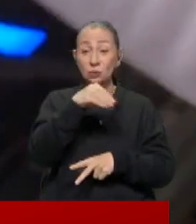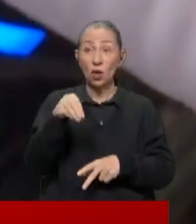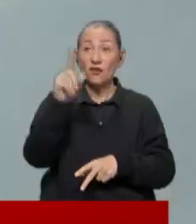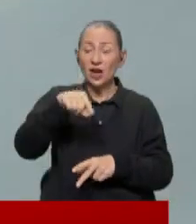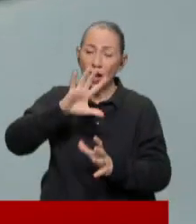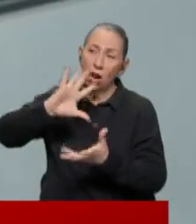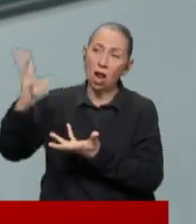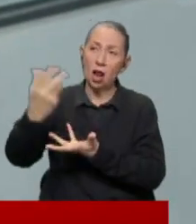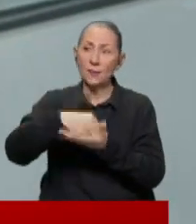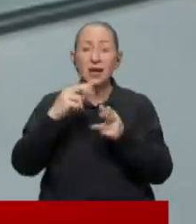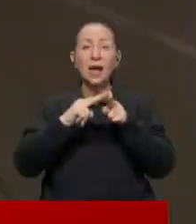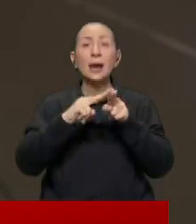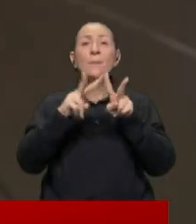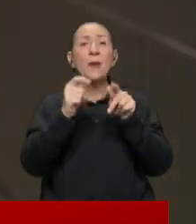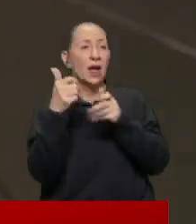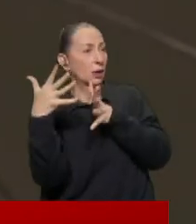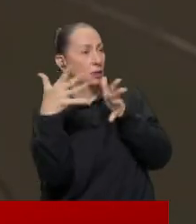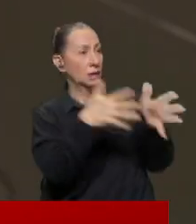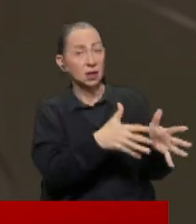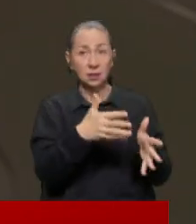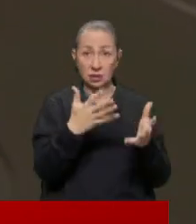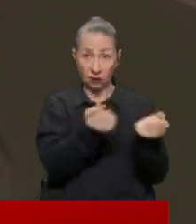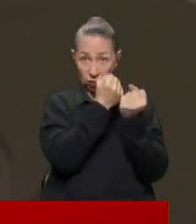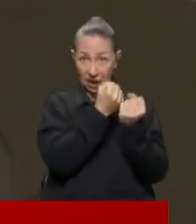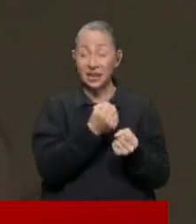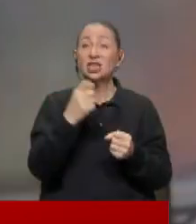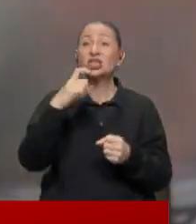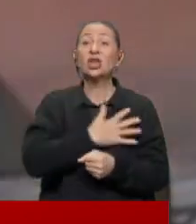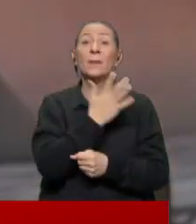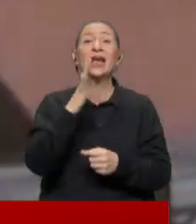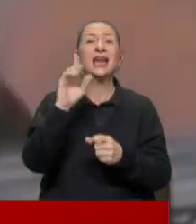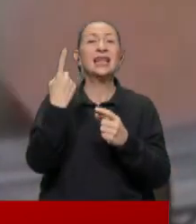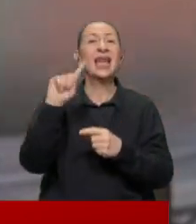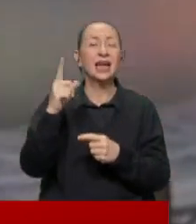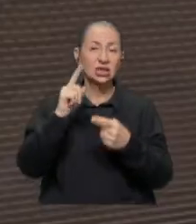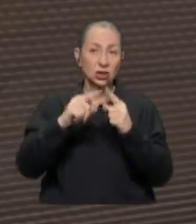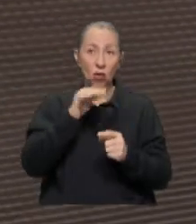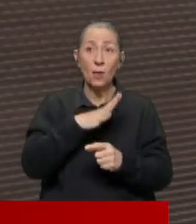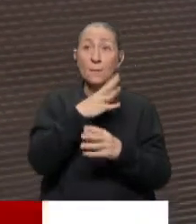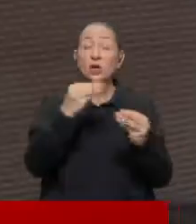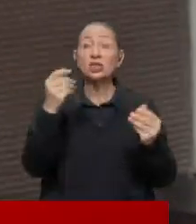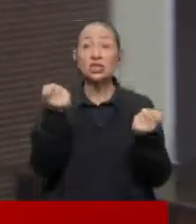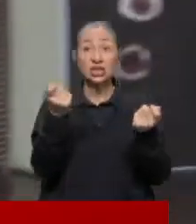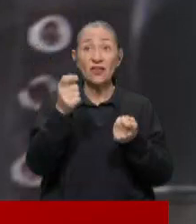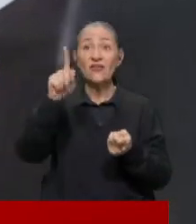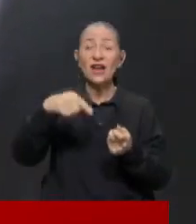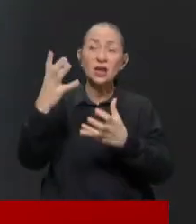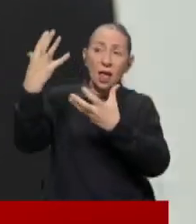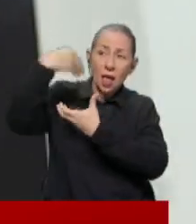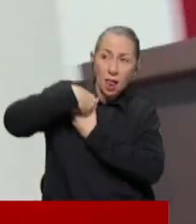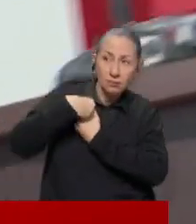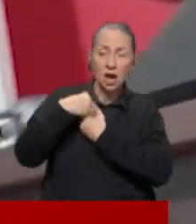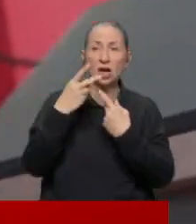milyonun vergilerinden ödenen kur korumalı mevduat maliyetini savunurken CHP lideri Kılıçdaroğlu'ysa milyonlarca çalışanın vergi yüküyle